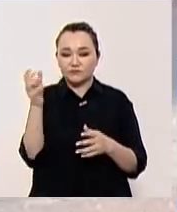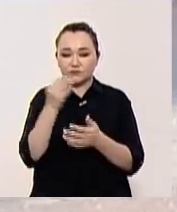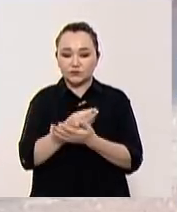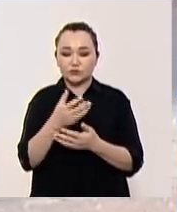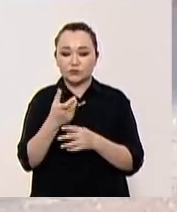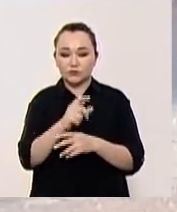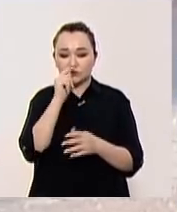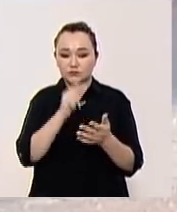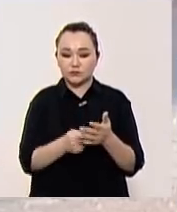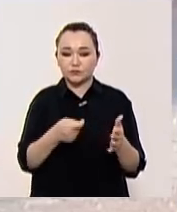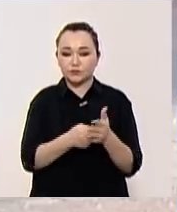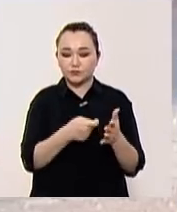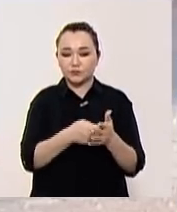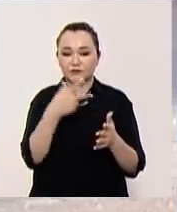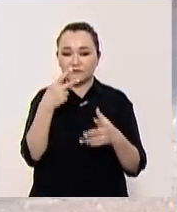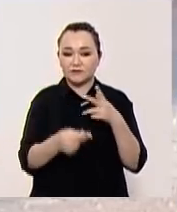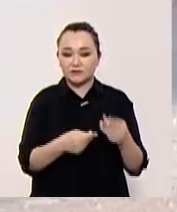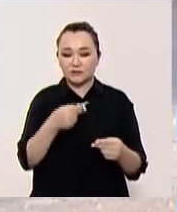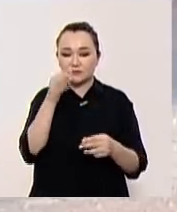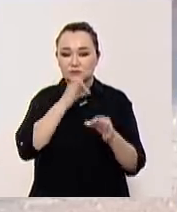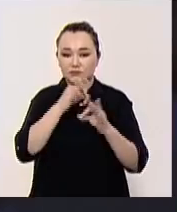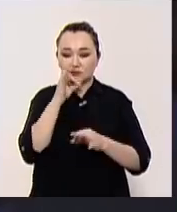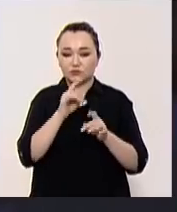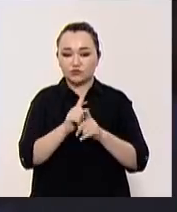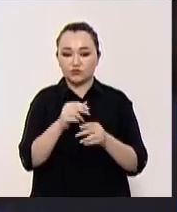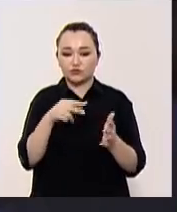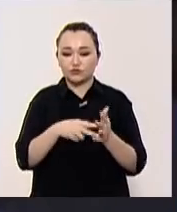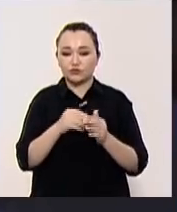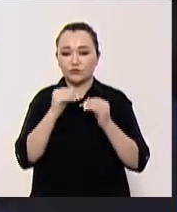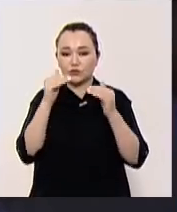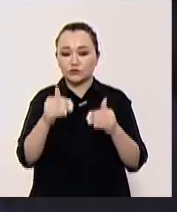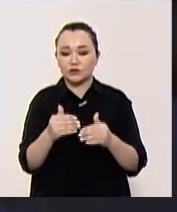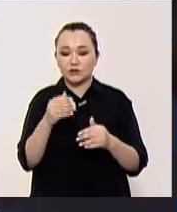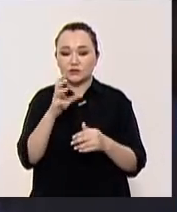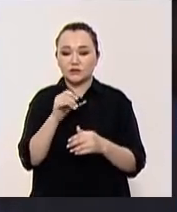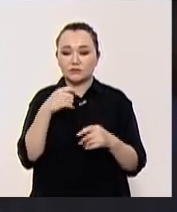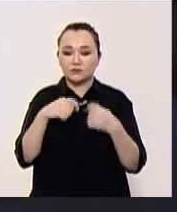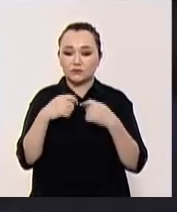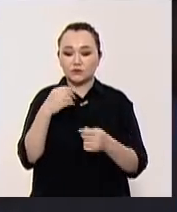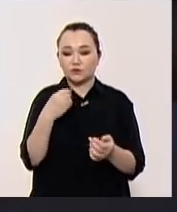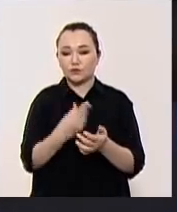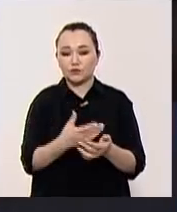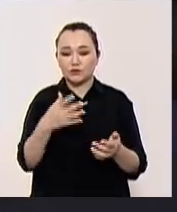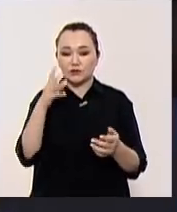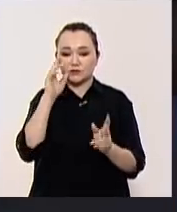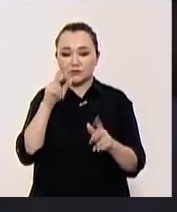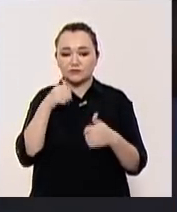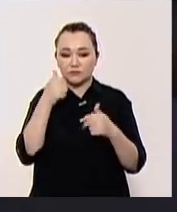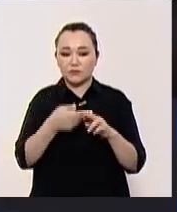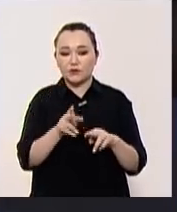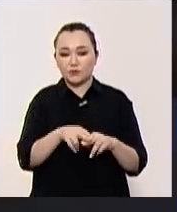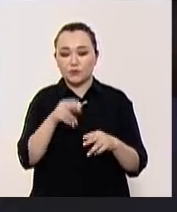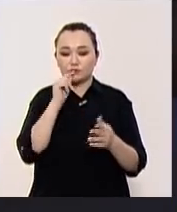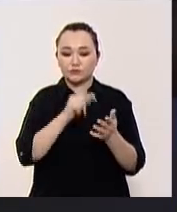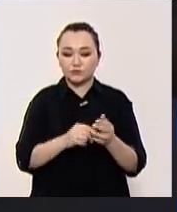Оған қоса құстарға берілетін екпе дәрумендердің бағасы да көтерілді. Ал сауда және интеграция министрлігі қымбатшылықтан хабарсыз сияқты, өткені құс